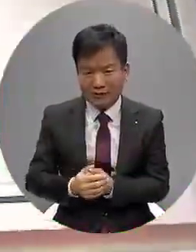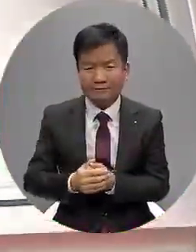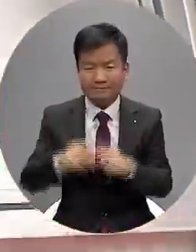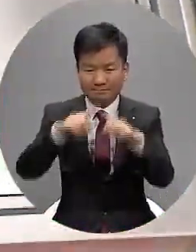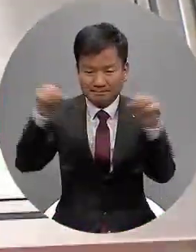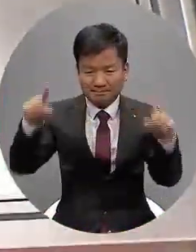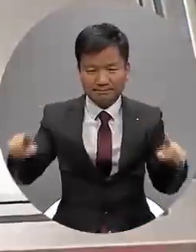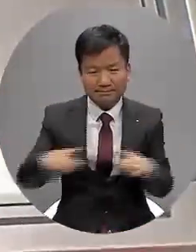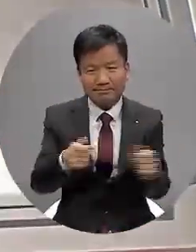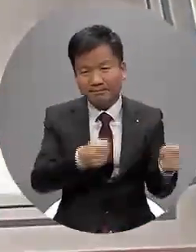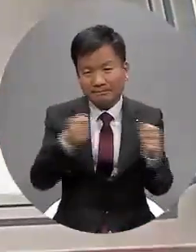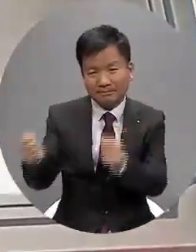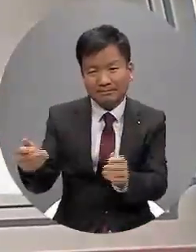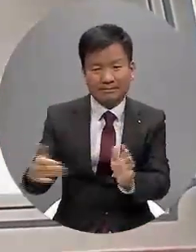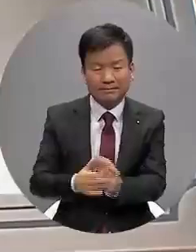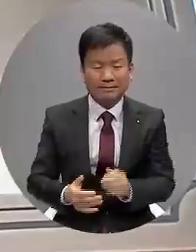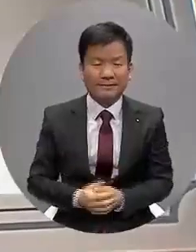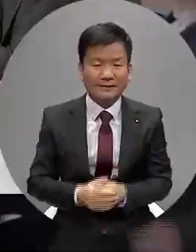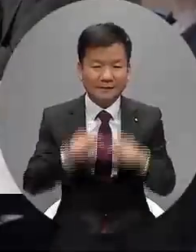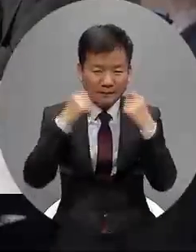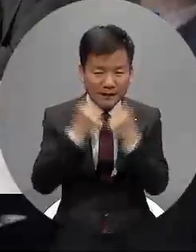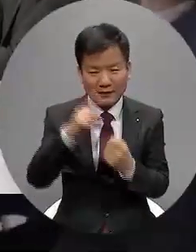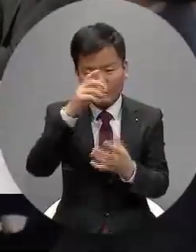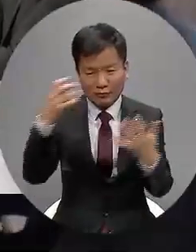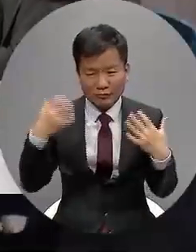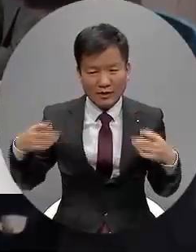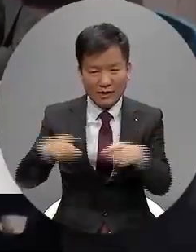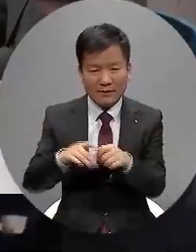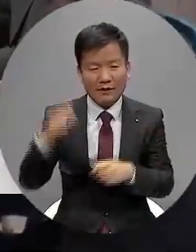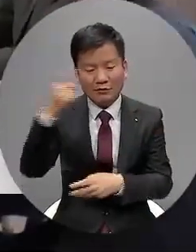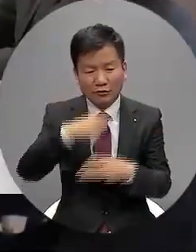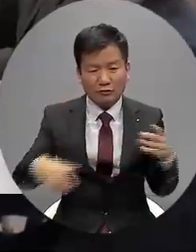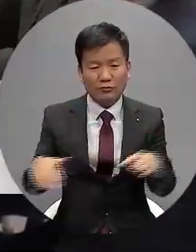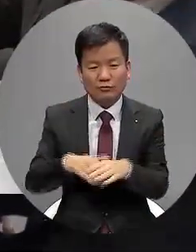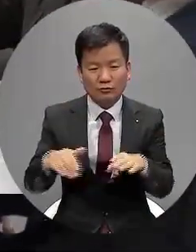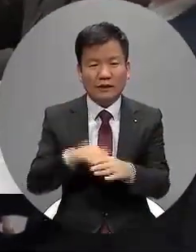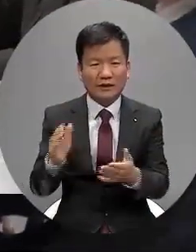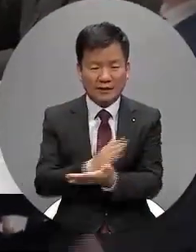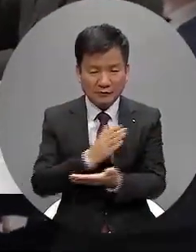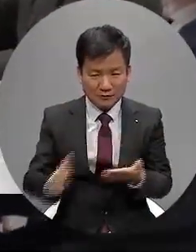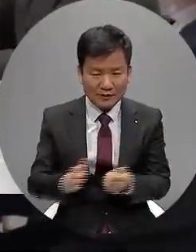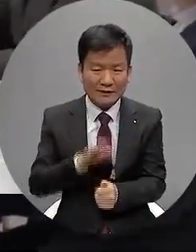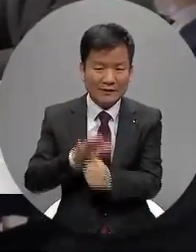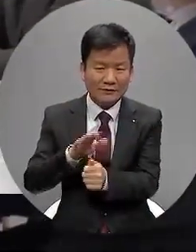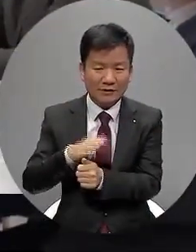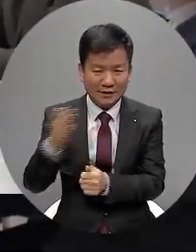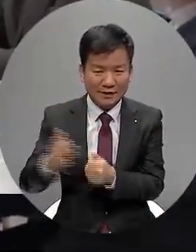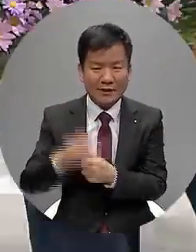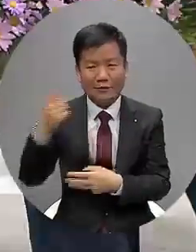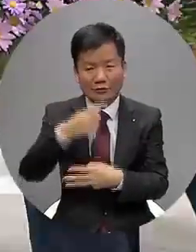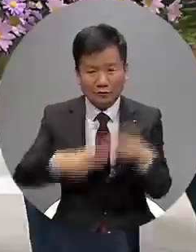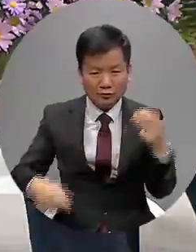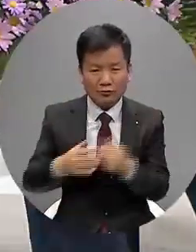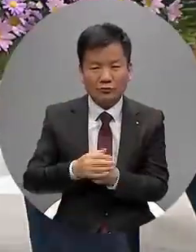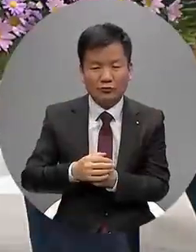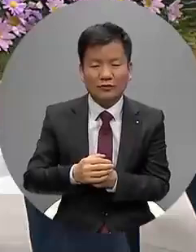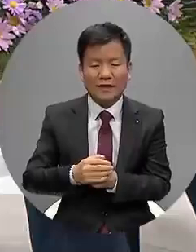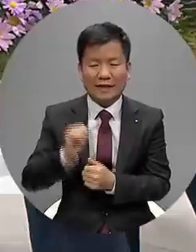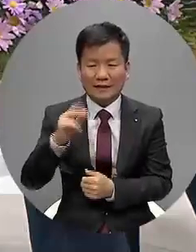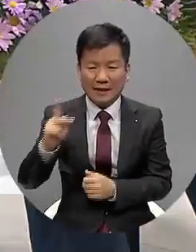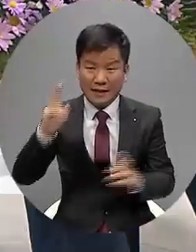현판을 전달했습니다. 민관협력 모델 청주 문화 나눔으로 창작을 지원하는 청주